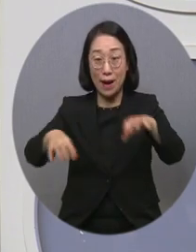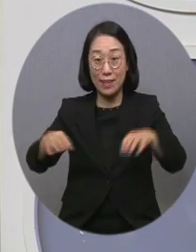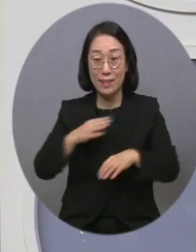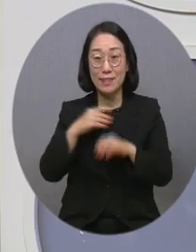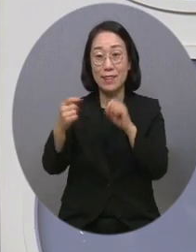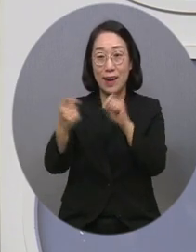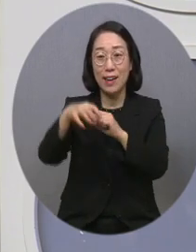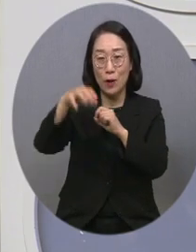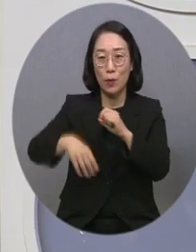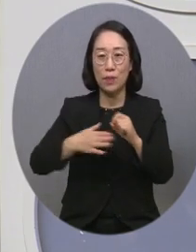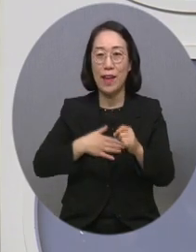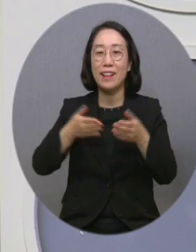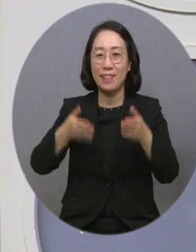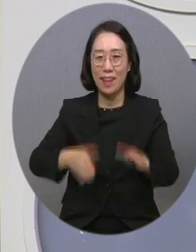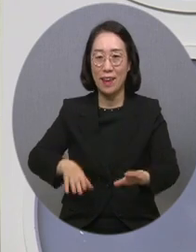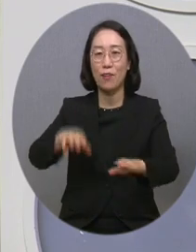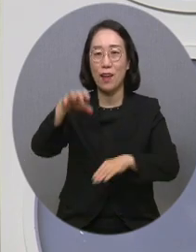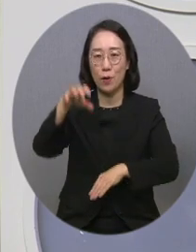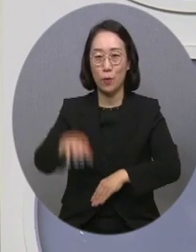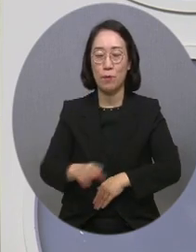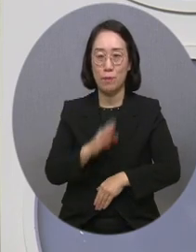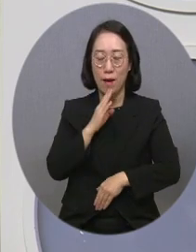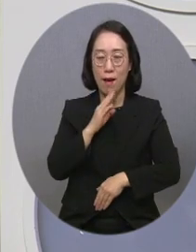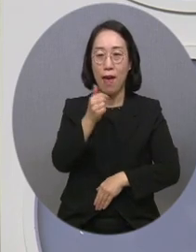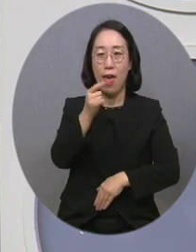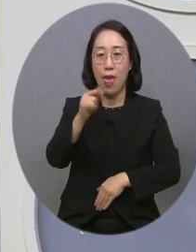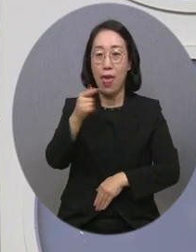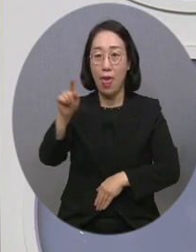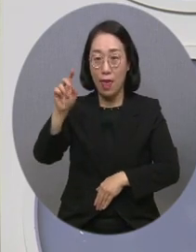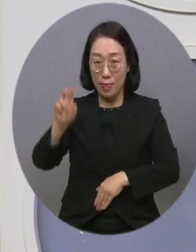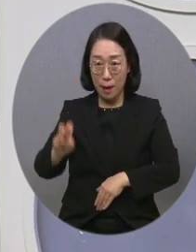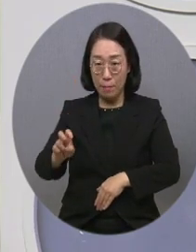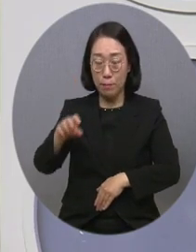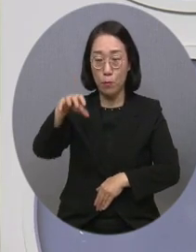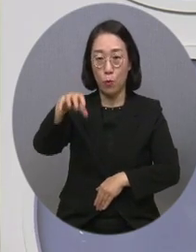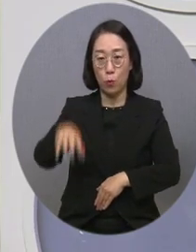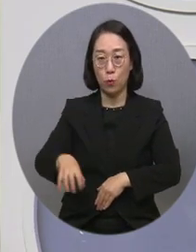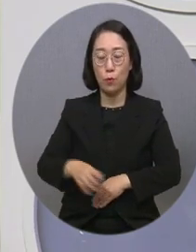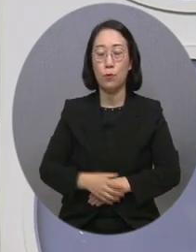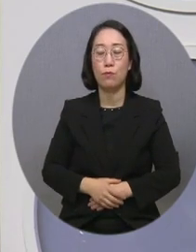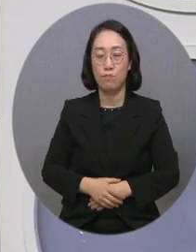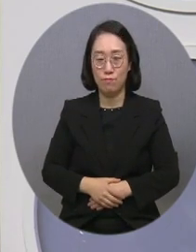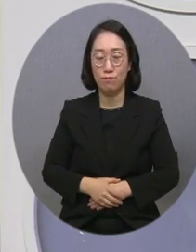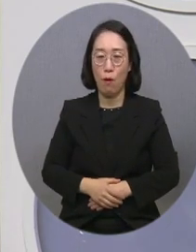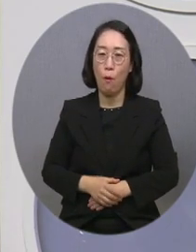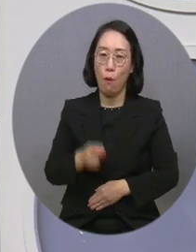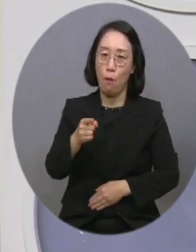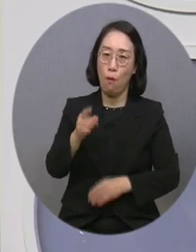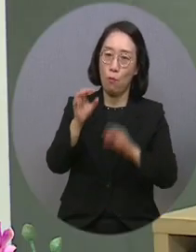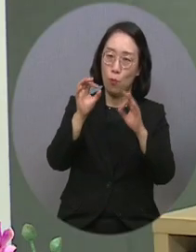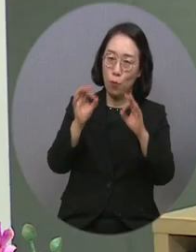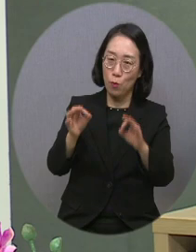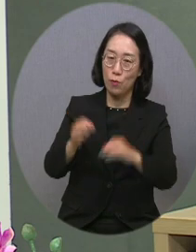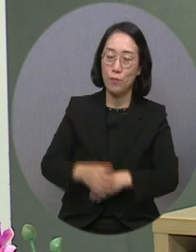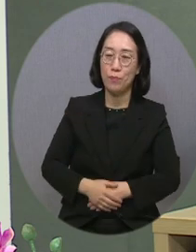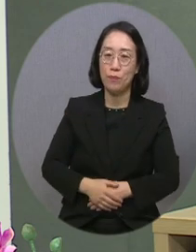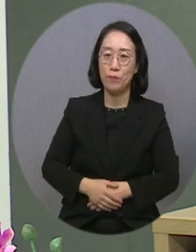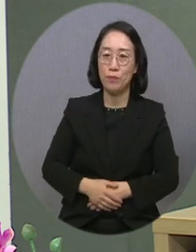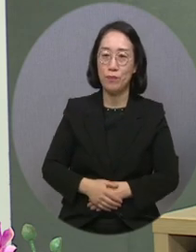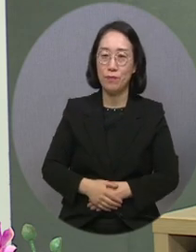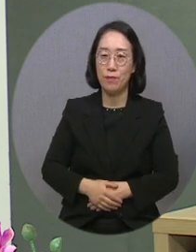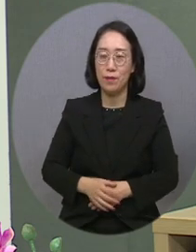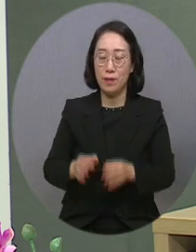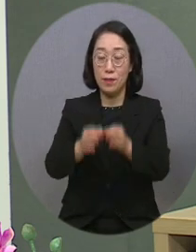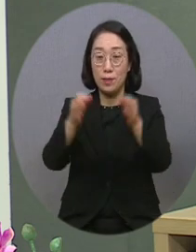아, 그렇습니까? 예, 예. 제 고향입니다. 아, 예. 해남에서 예. 태어나셨구나. 예, 그래서 그런지 어떤 인연으로든 예,